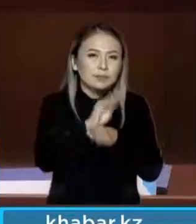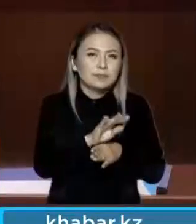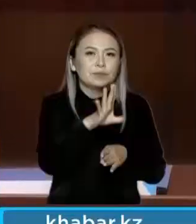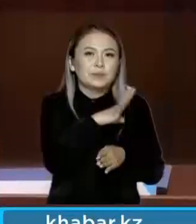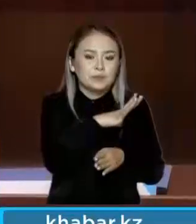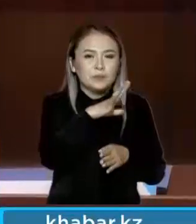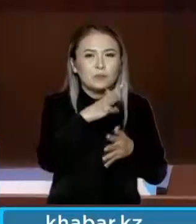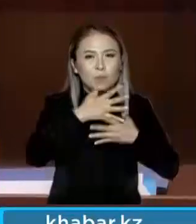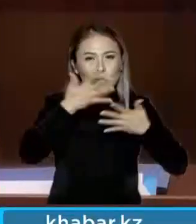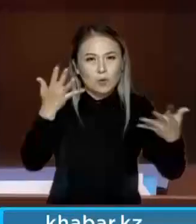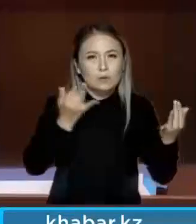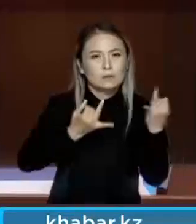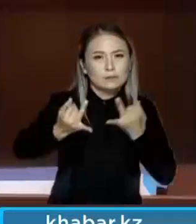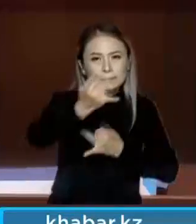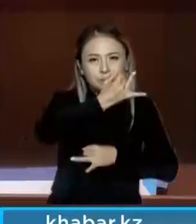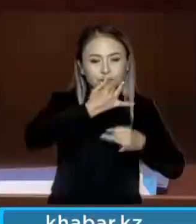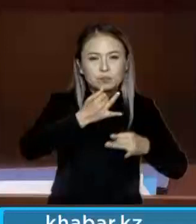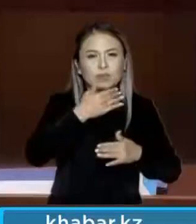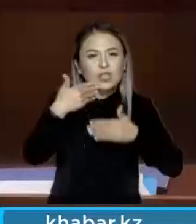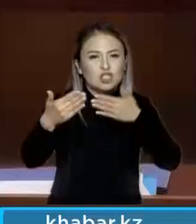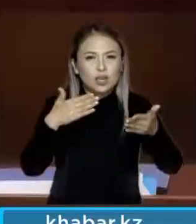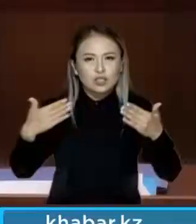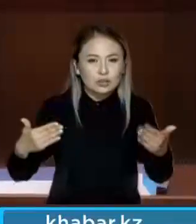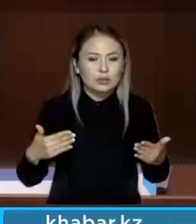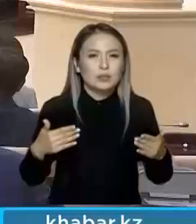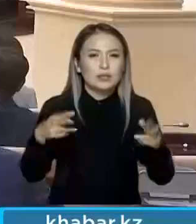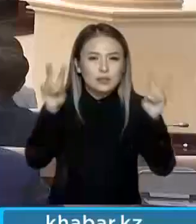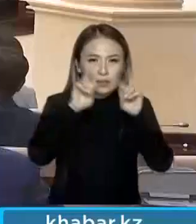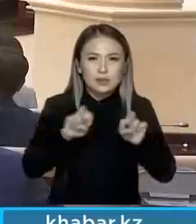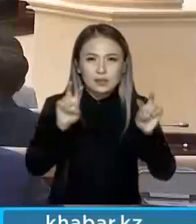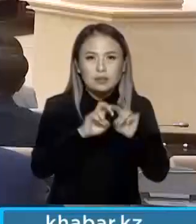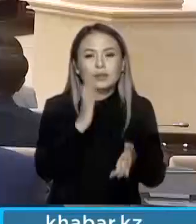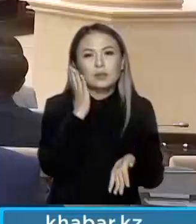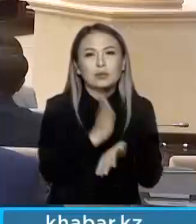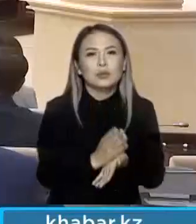сарапшылармен кеңінен талқыланып, жан-жақты зерделеніп отырды.